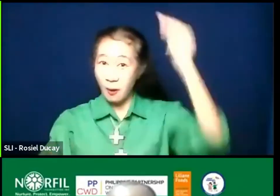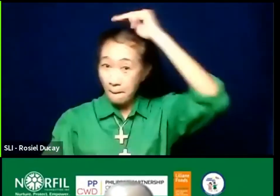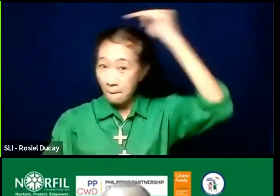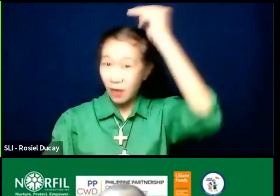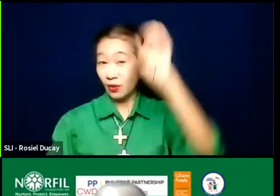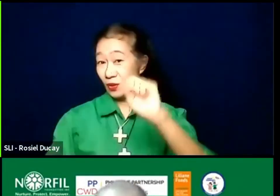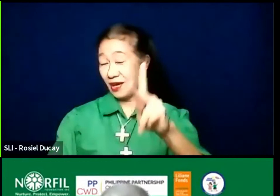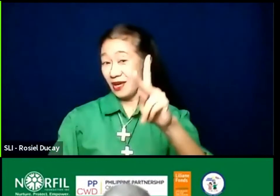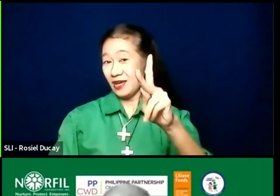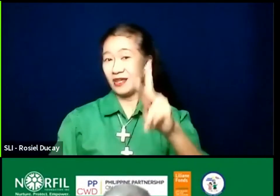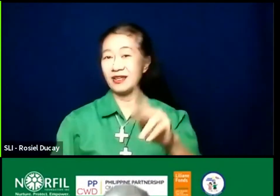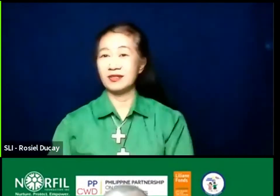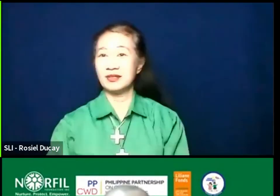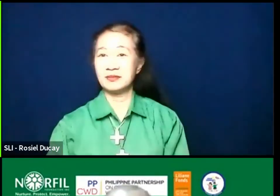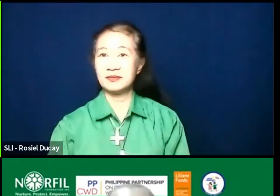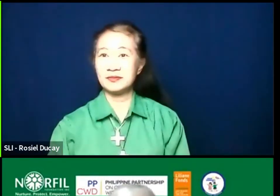Okay.